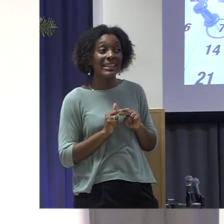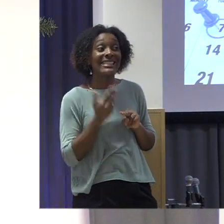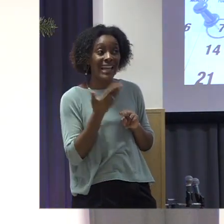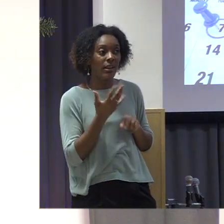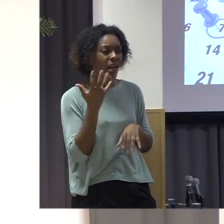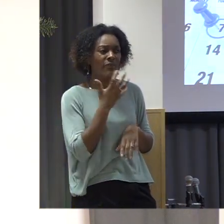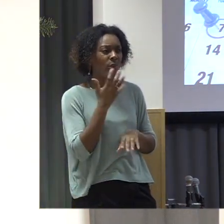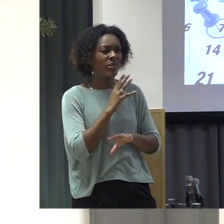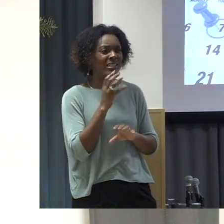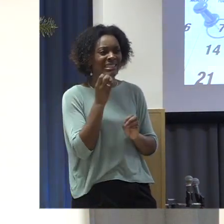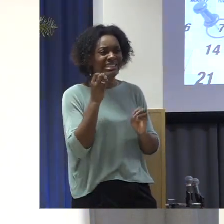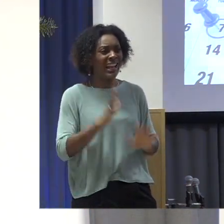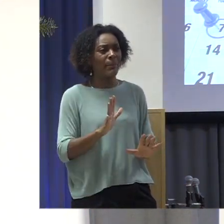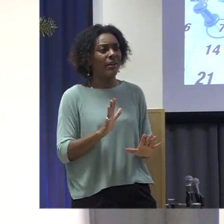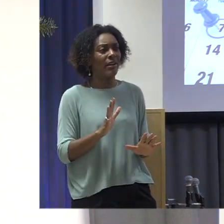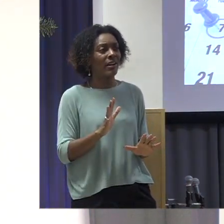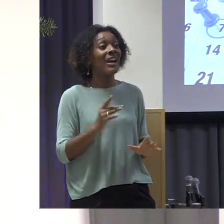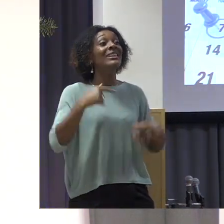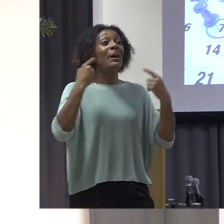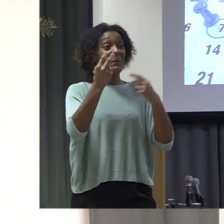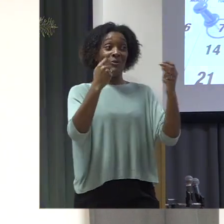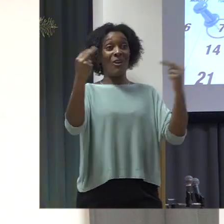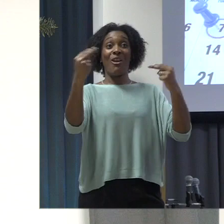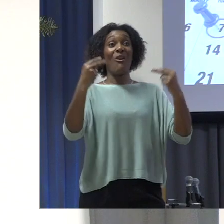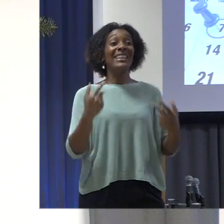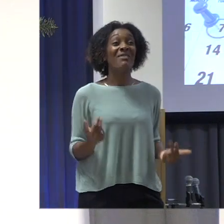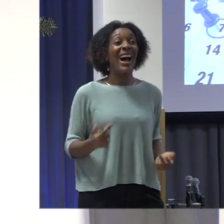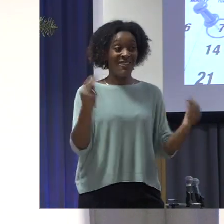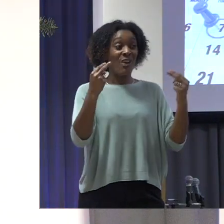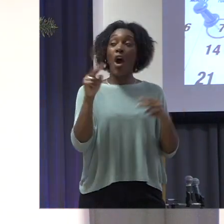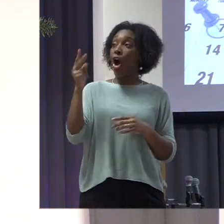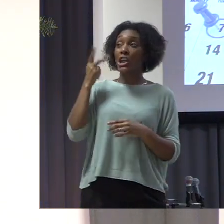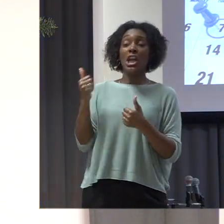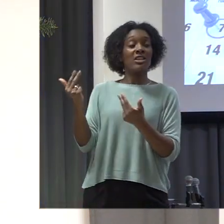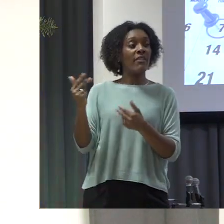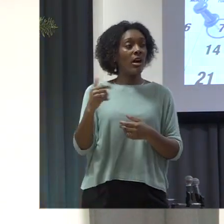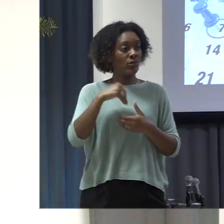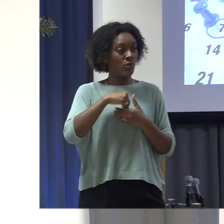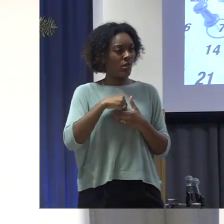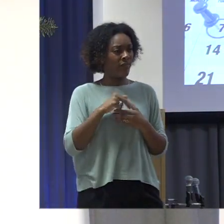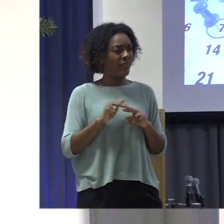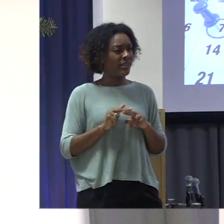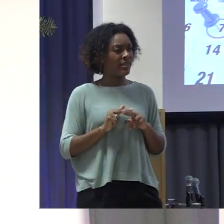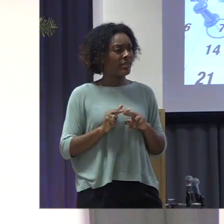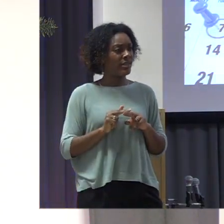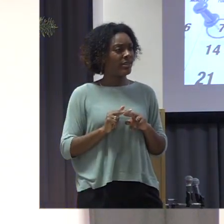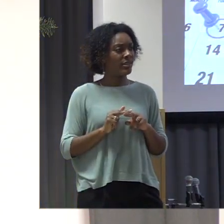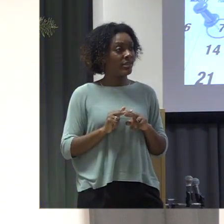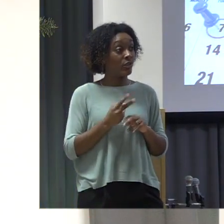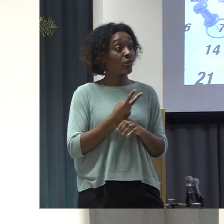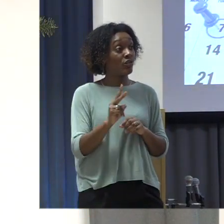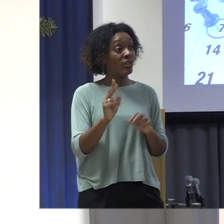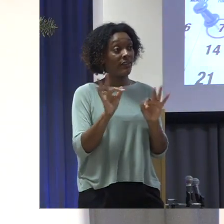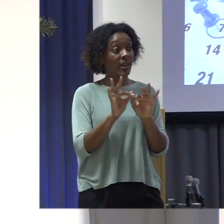terrible d'avoir l'impression, de donner l'impression que tout va bien, alors qu'à l'intérieur, il n'y a rien. C'est le